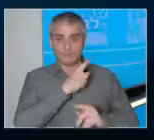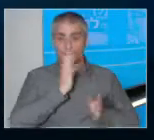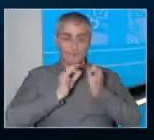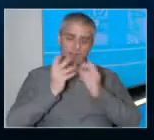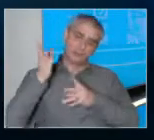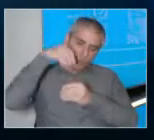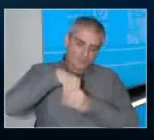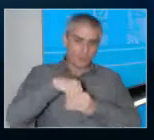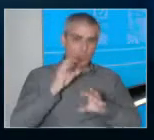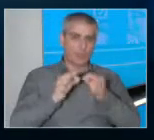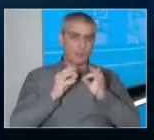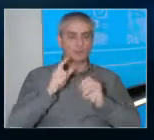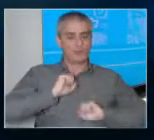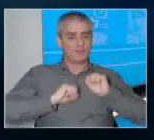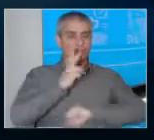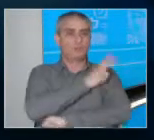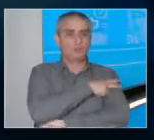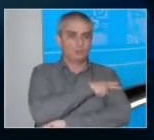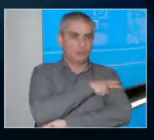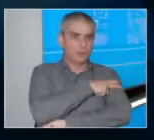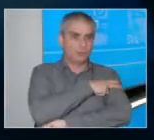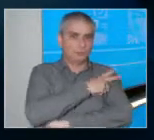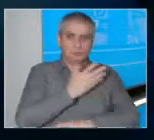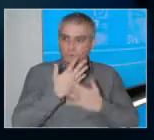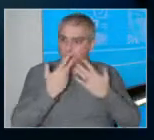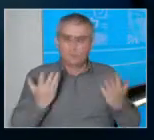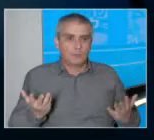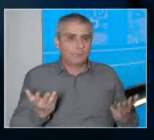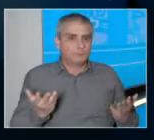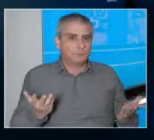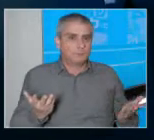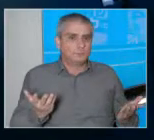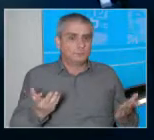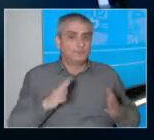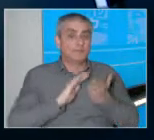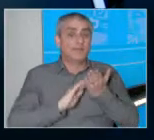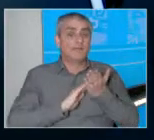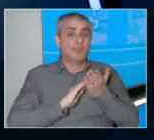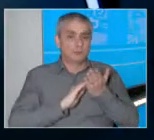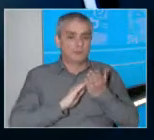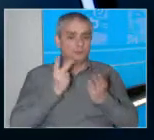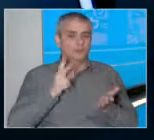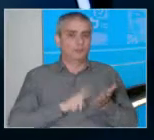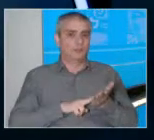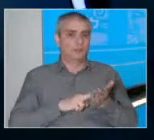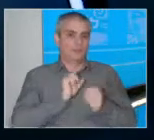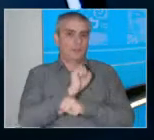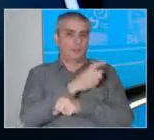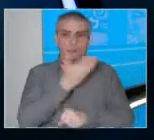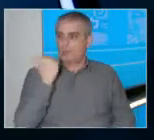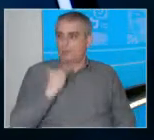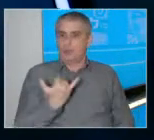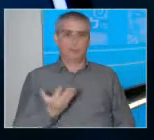הפרקליטות שבתוך הפרקליטות והתנהלות המשטרה, ומסתבר שלפחות שמץ של צדק בטענות הללו